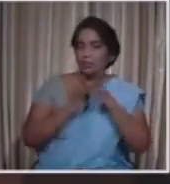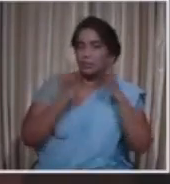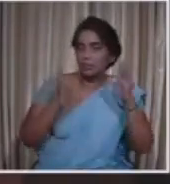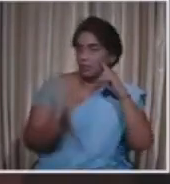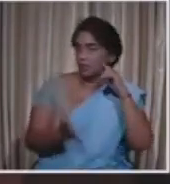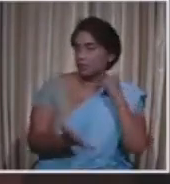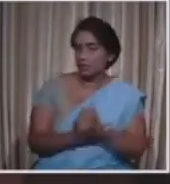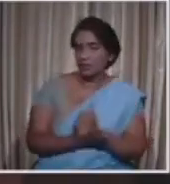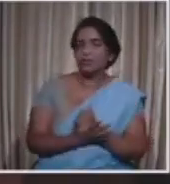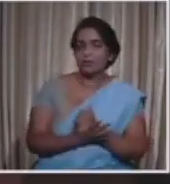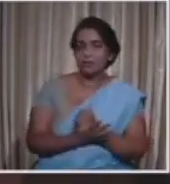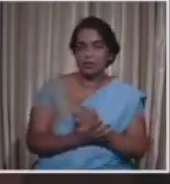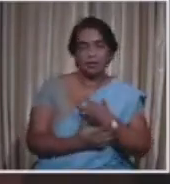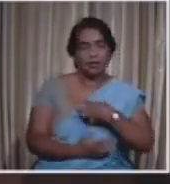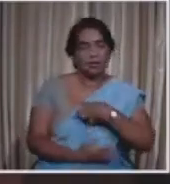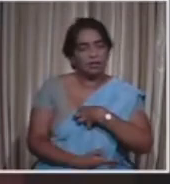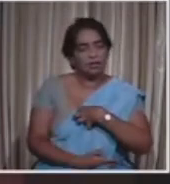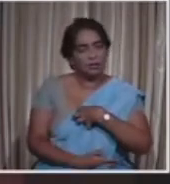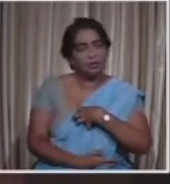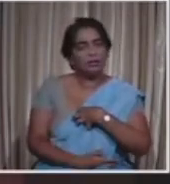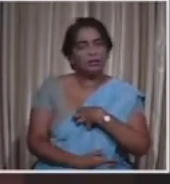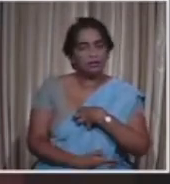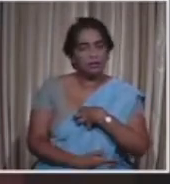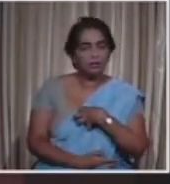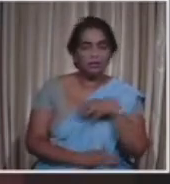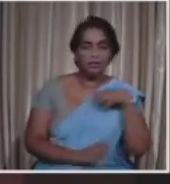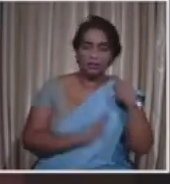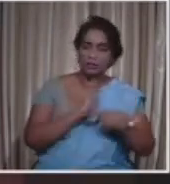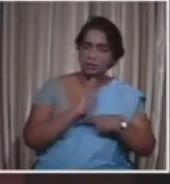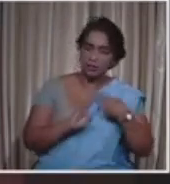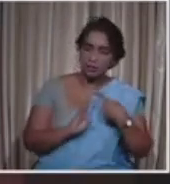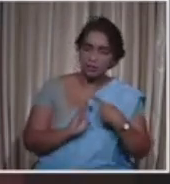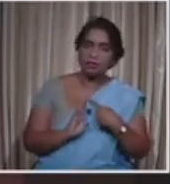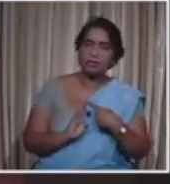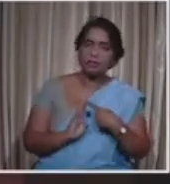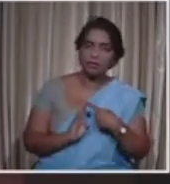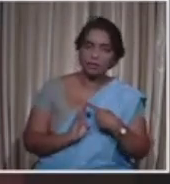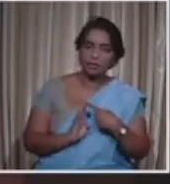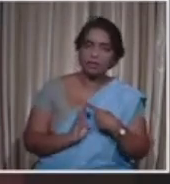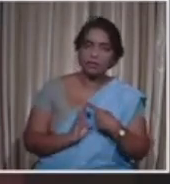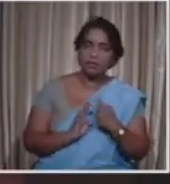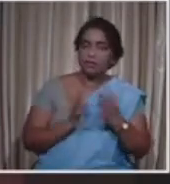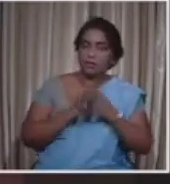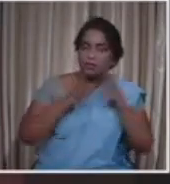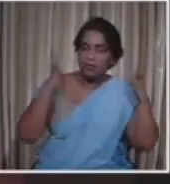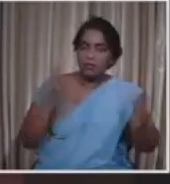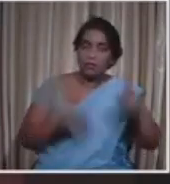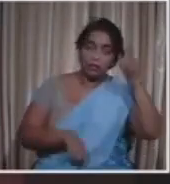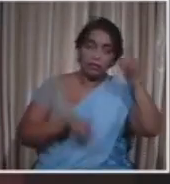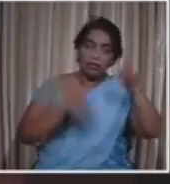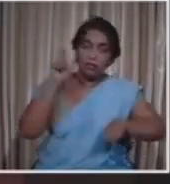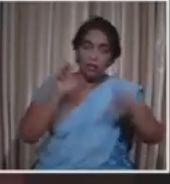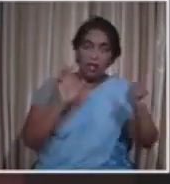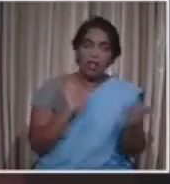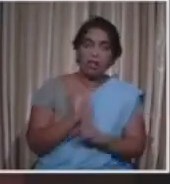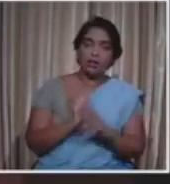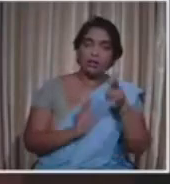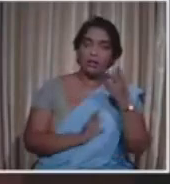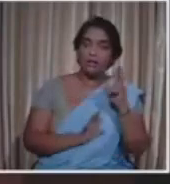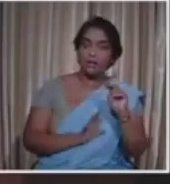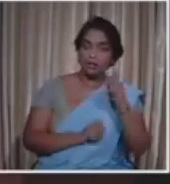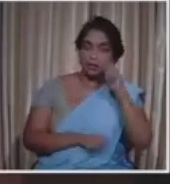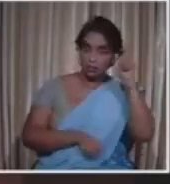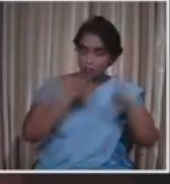බැරි දුකකින් මේ රටේ ඉමහත් බහුතර ජනතාවක් ලක්ෂ 220ක්